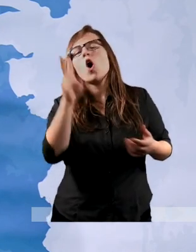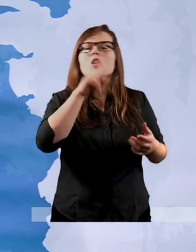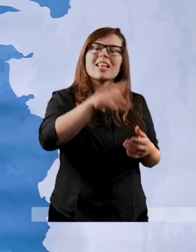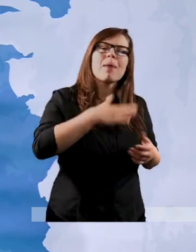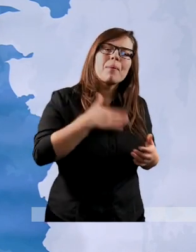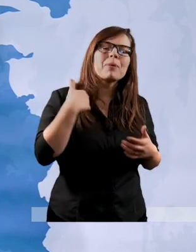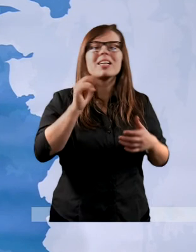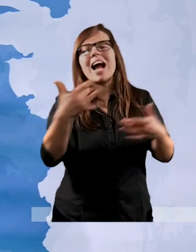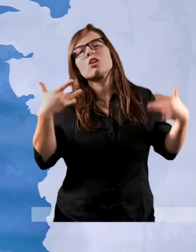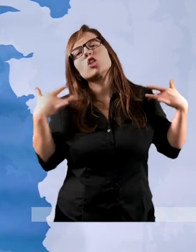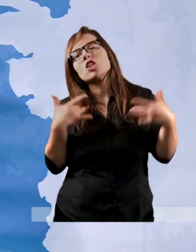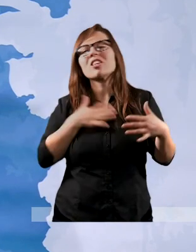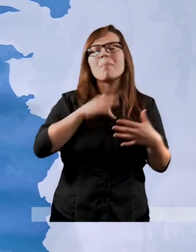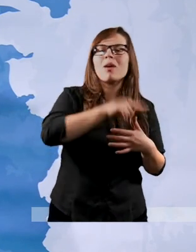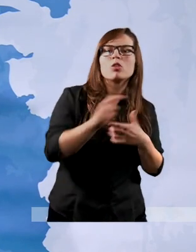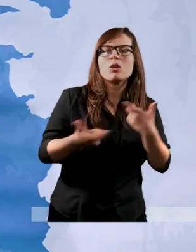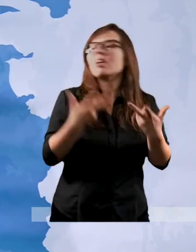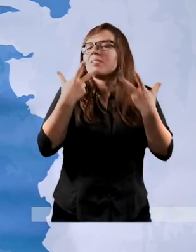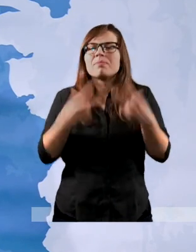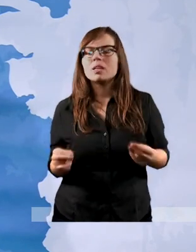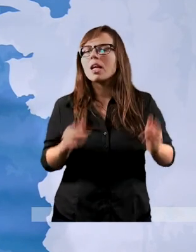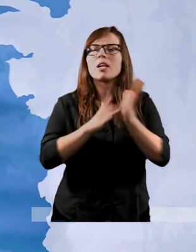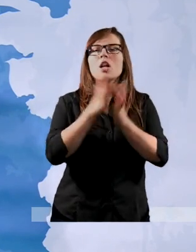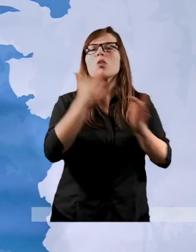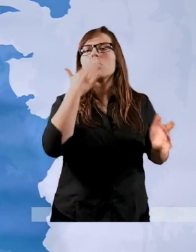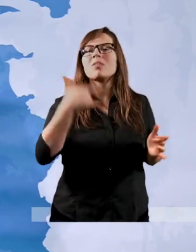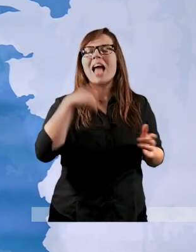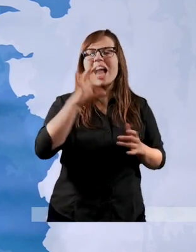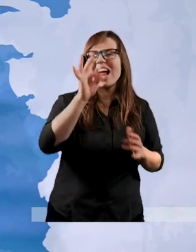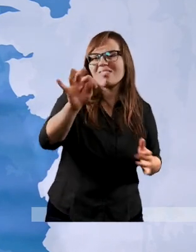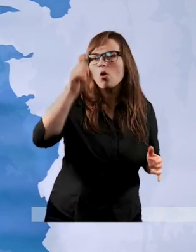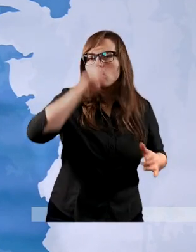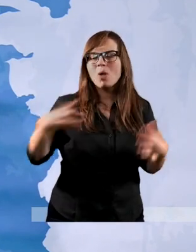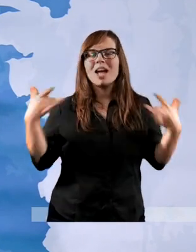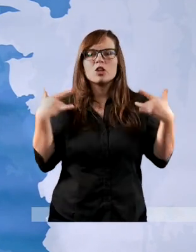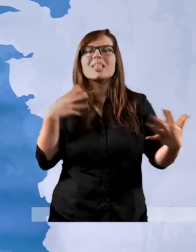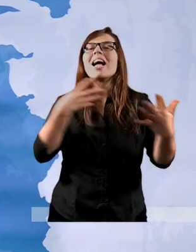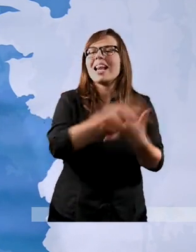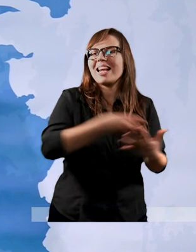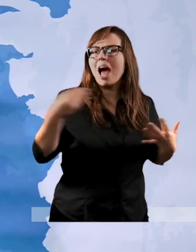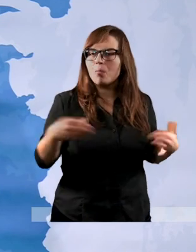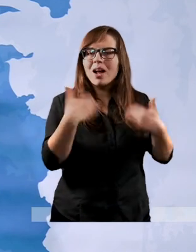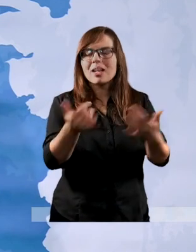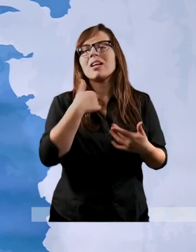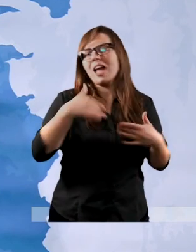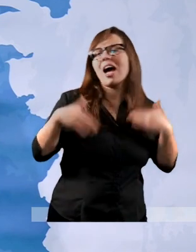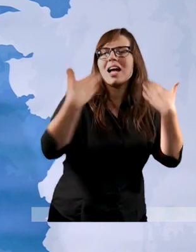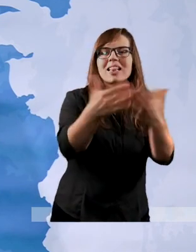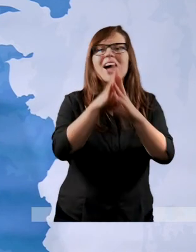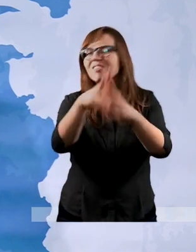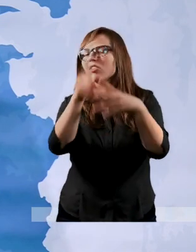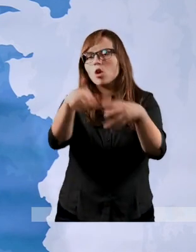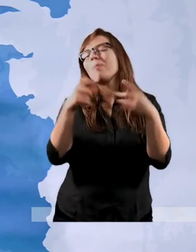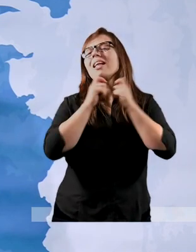ma być, no to jakie tam miał życie. Ale nie, nie, Pan Jezus mówi: ja za twoje złe życie zapłaciłem i daję ci to tak po prostu,